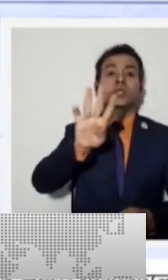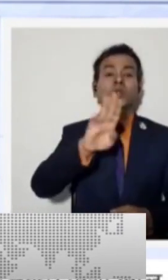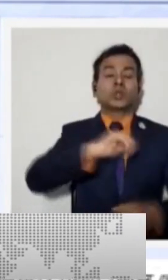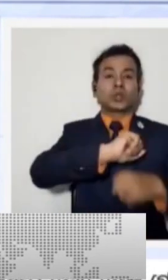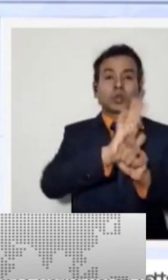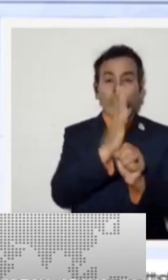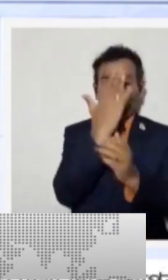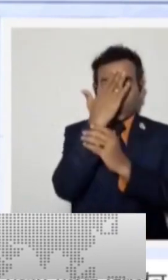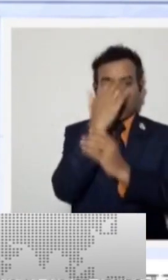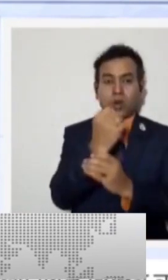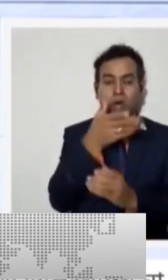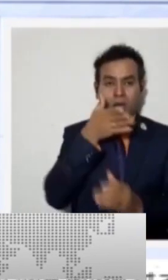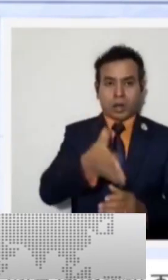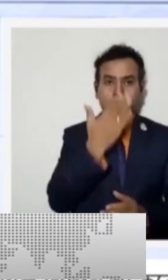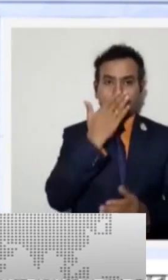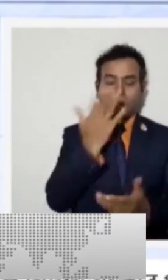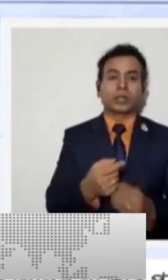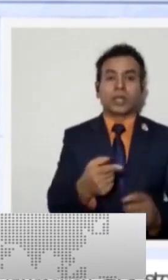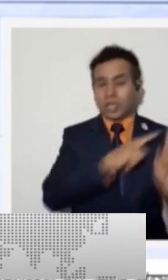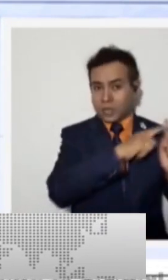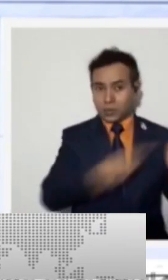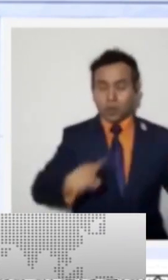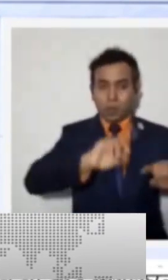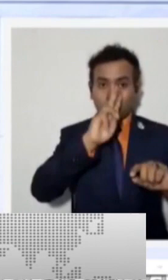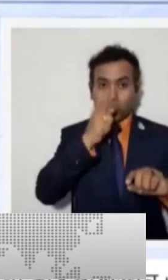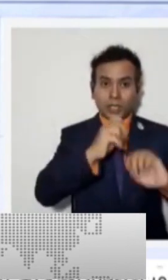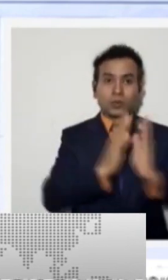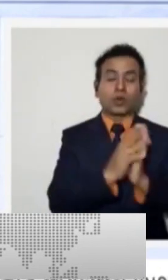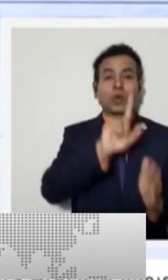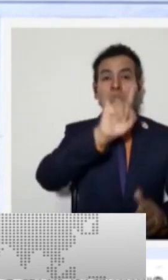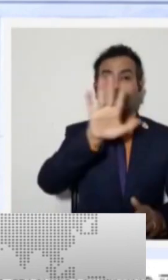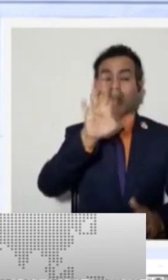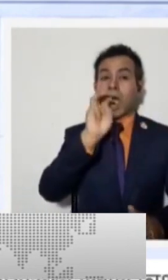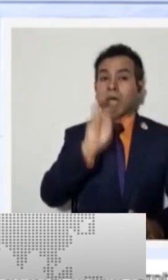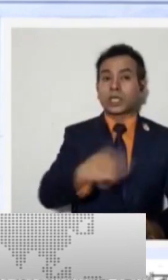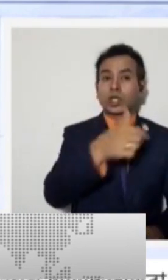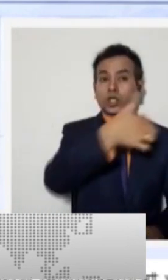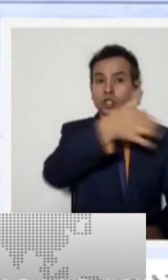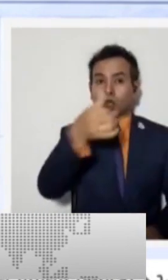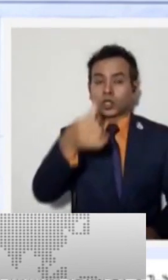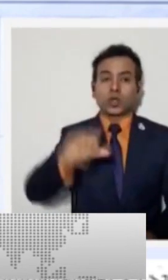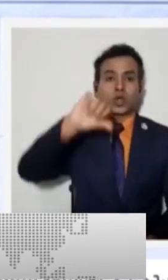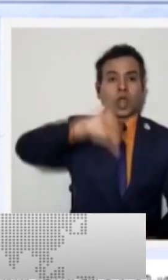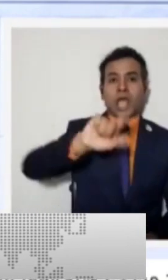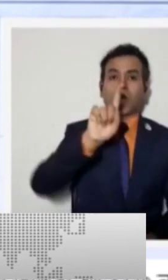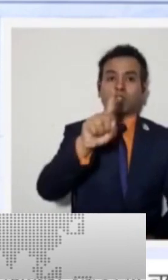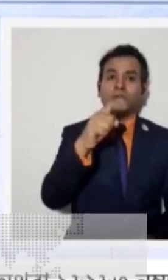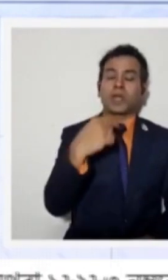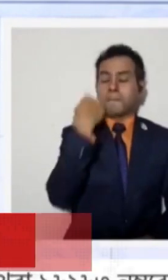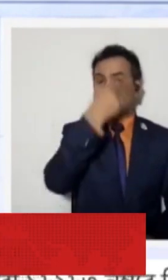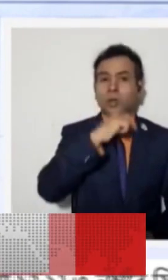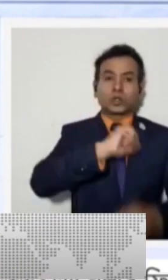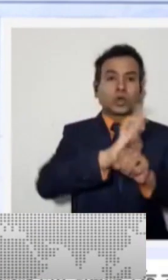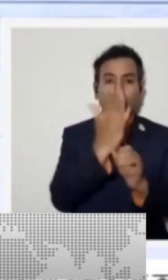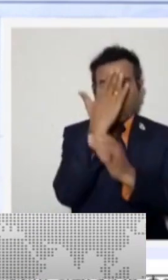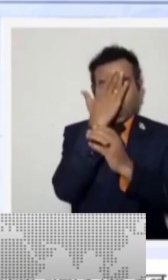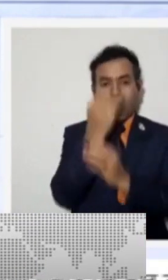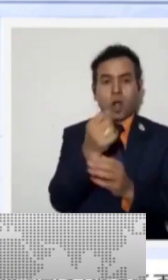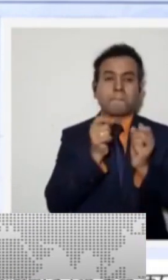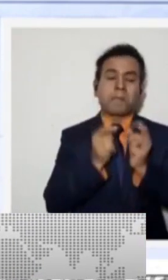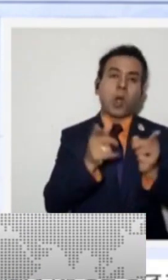129865। আমরা শনাক্ত করেছি 1034 জনকে কোভিড পজিটিভ হিসেবে এবং এ পর্যন্ত শনাক্ত